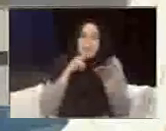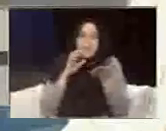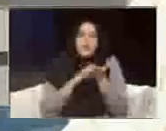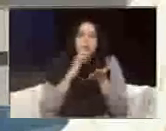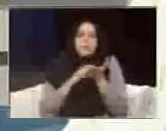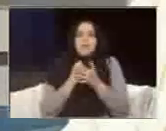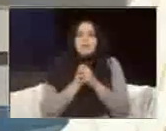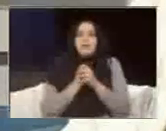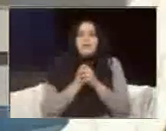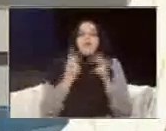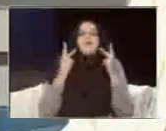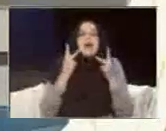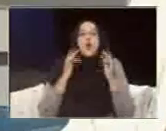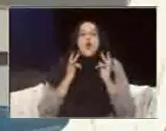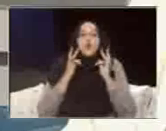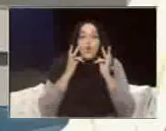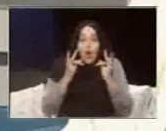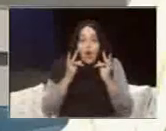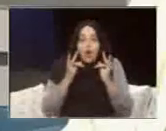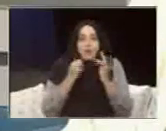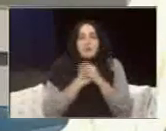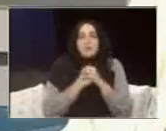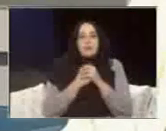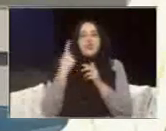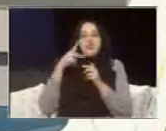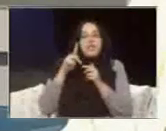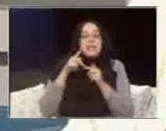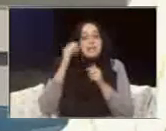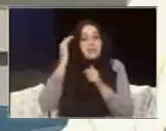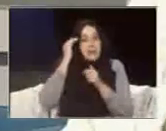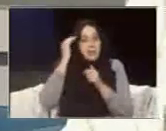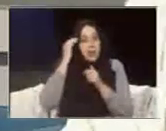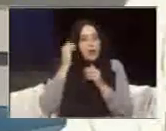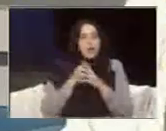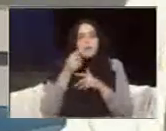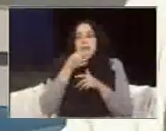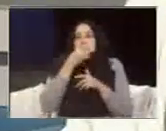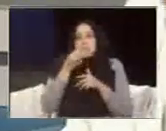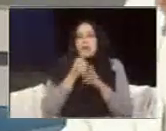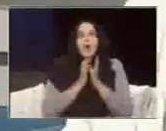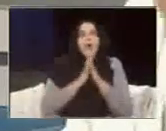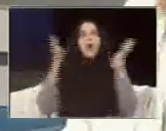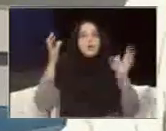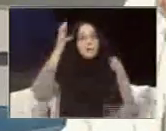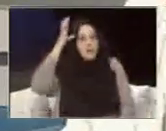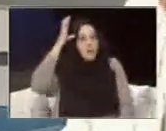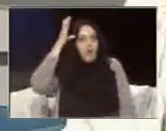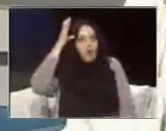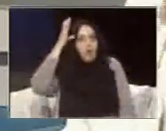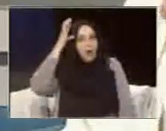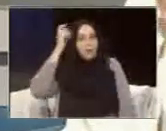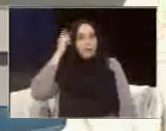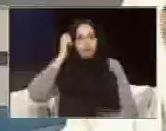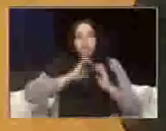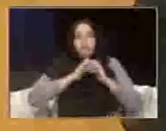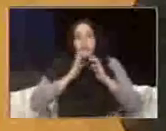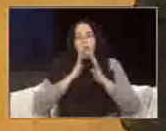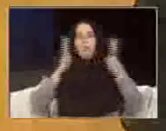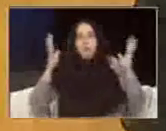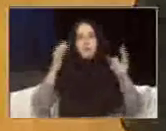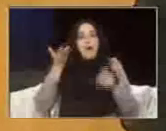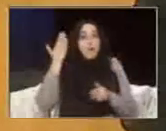قيمة الزمن عند العلماء لعبد الفتاح بوغدا رحمه الله، وهو يحدثنا عن الأئمة الكبار أصحاب العقول الموسوعية،